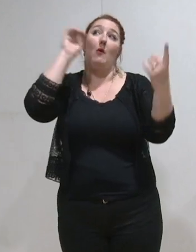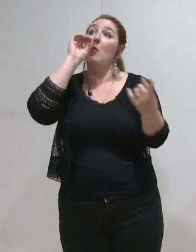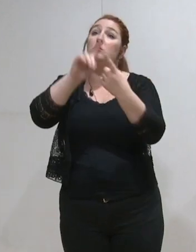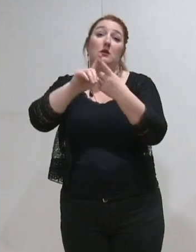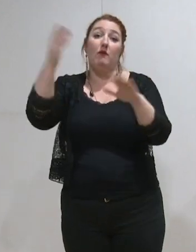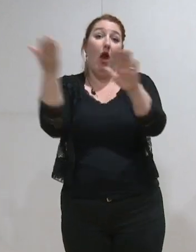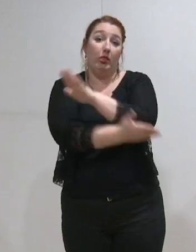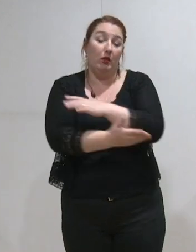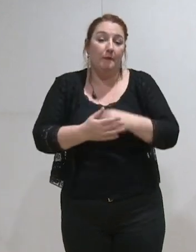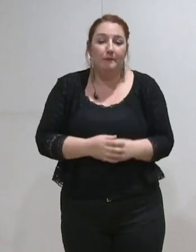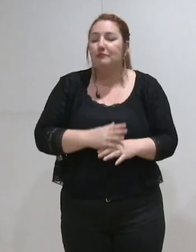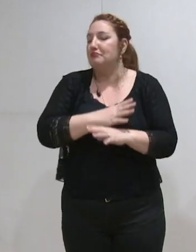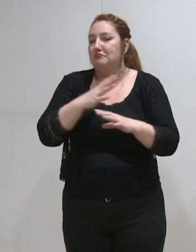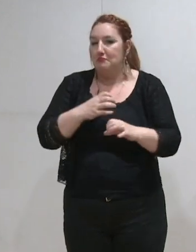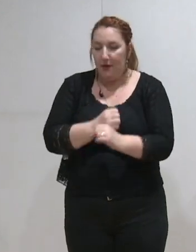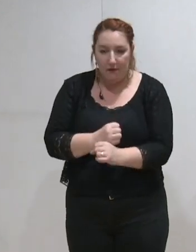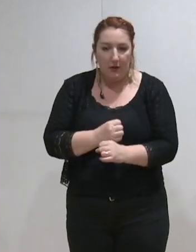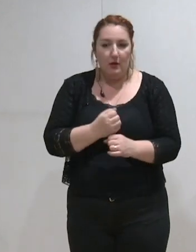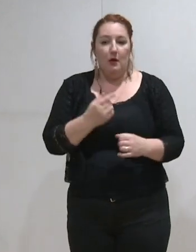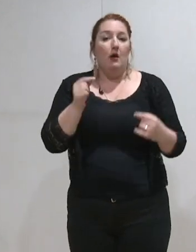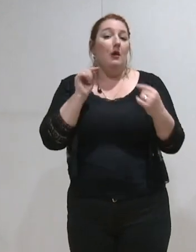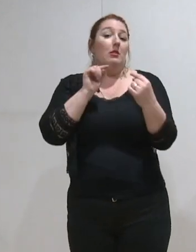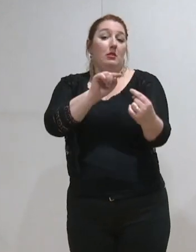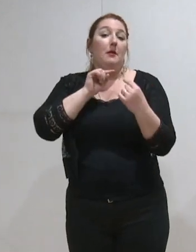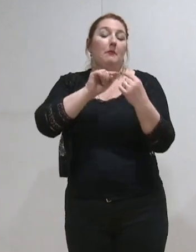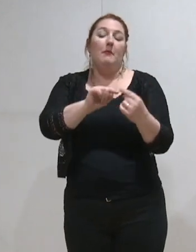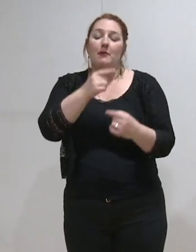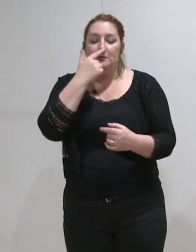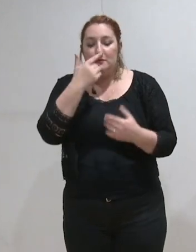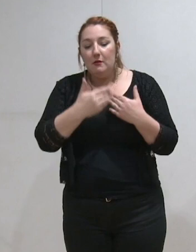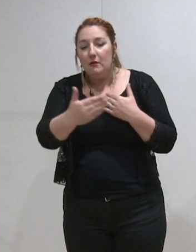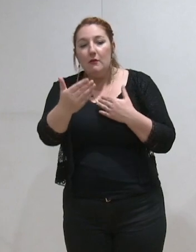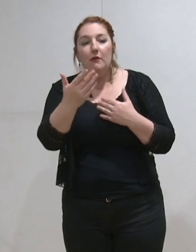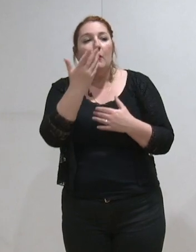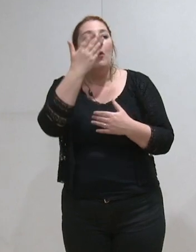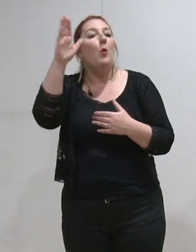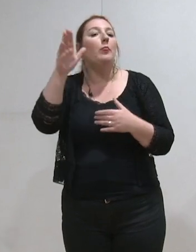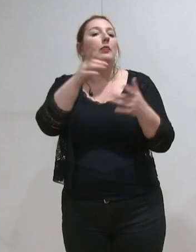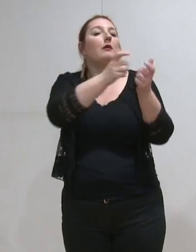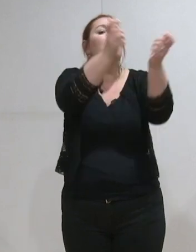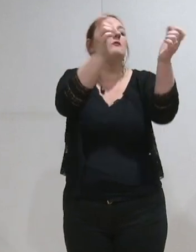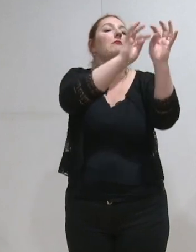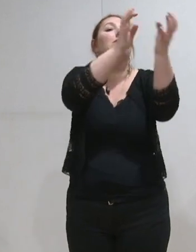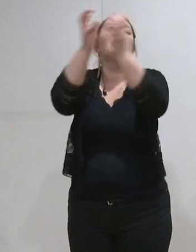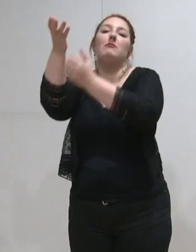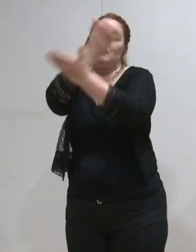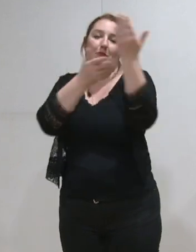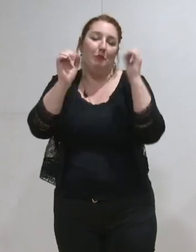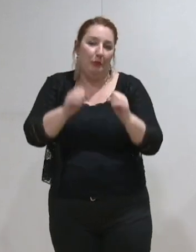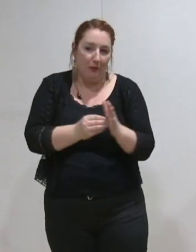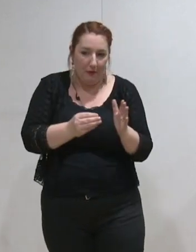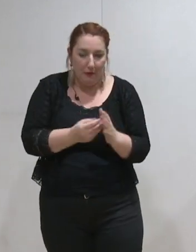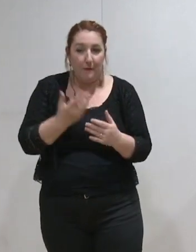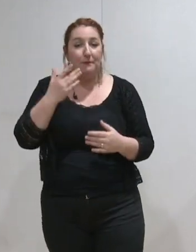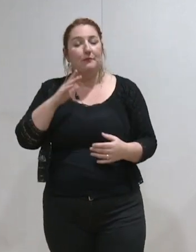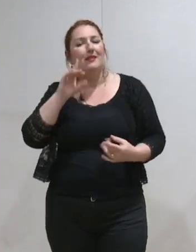bref le débat se le débat rebondira certainement euh dans d'autres enceintes sur ces sujets je voudrais dire pour